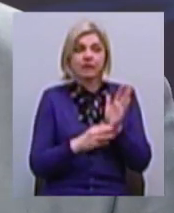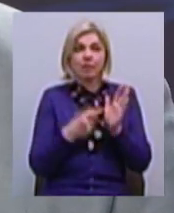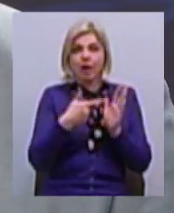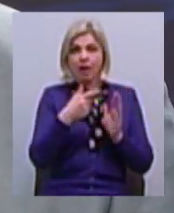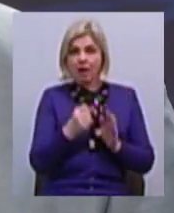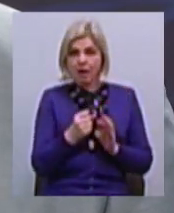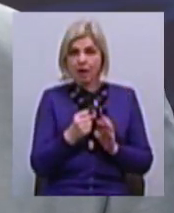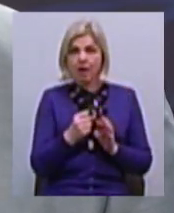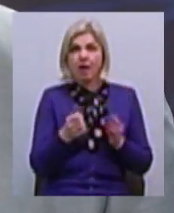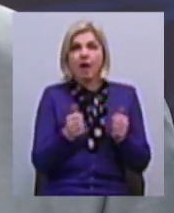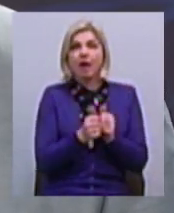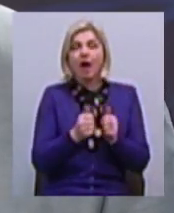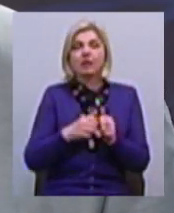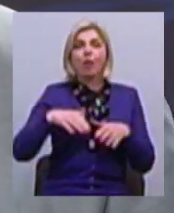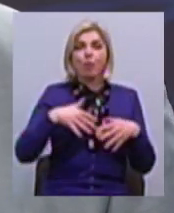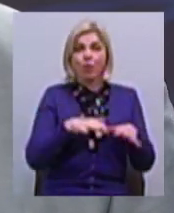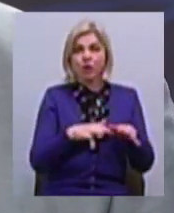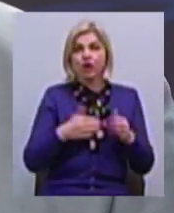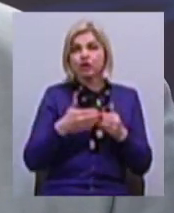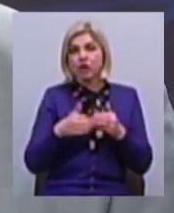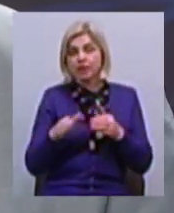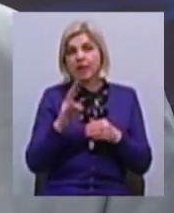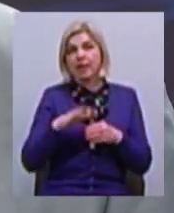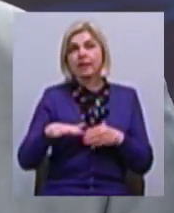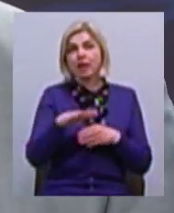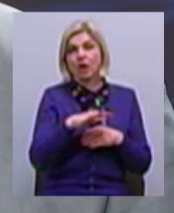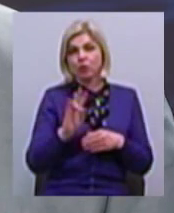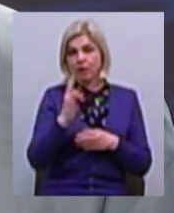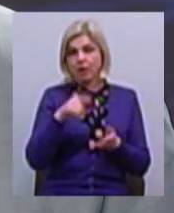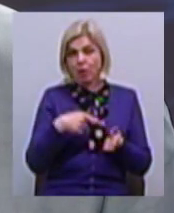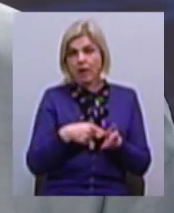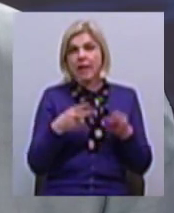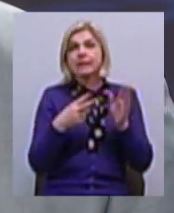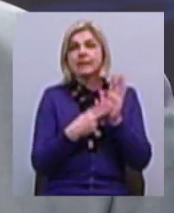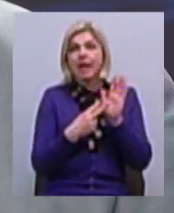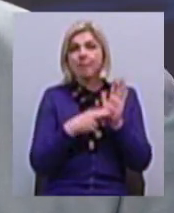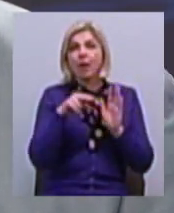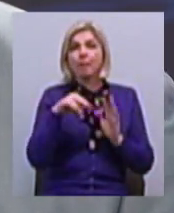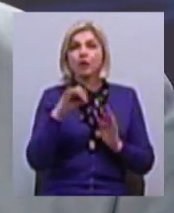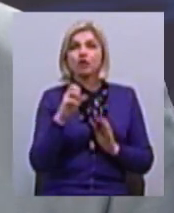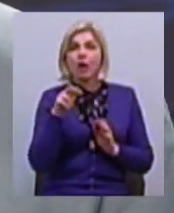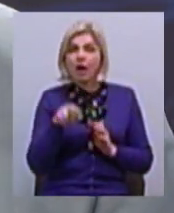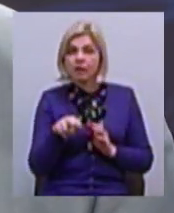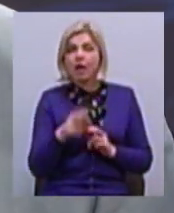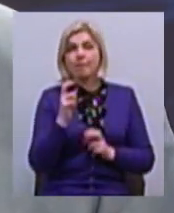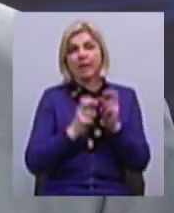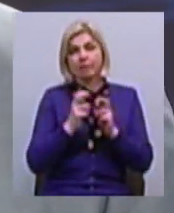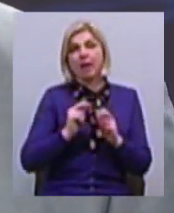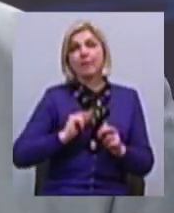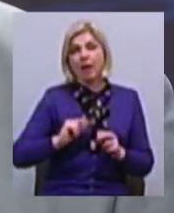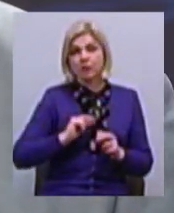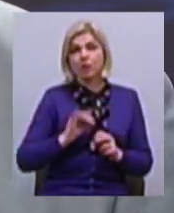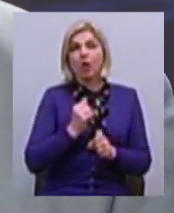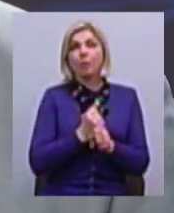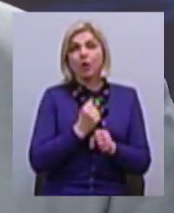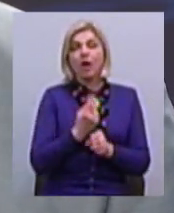гектар прибережної частини на території міста Миколаєва, 7 причалів, підприємство працює і обробляє